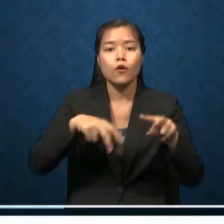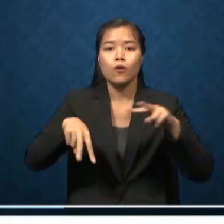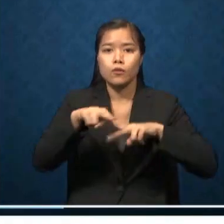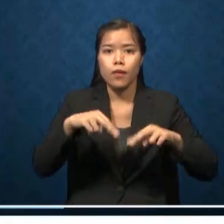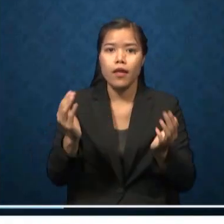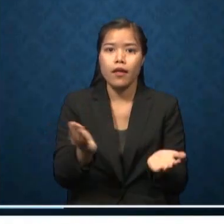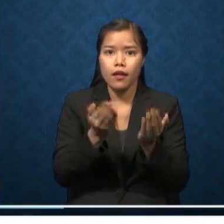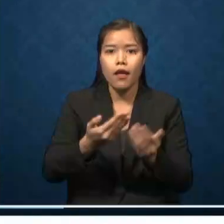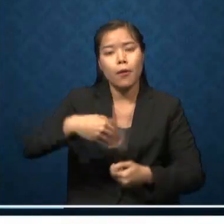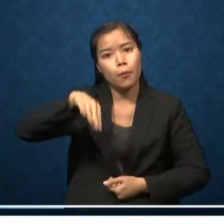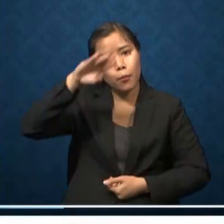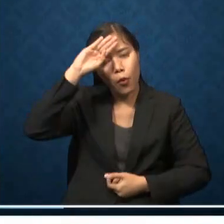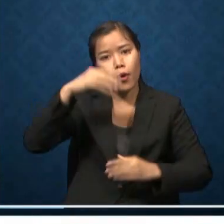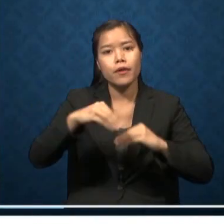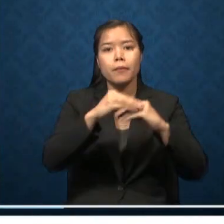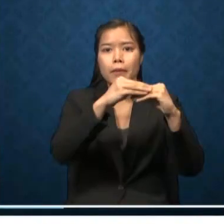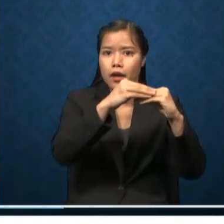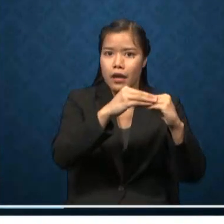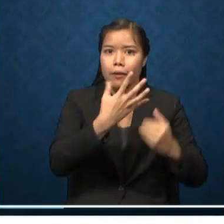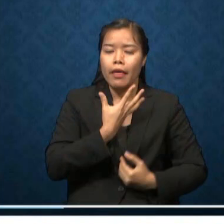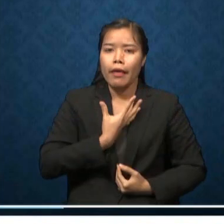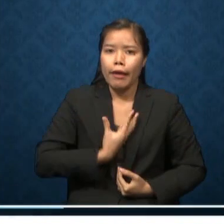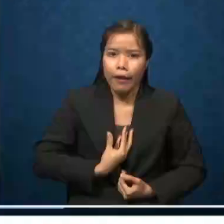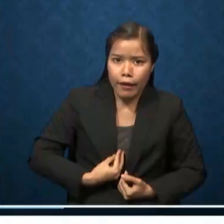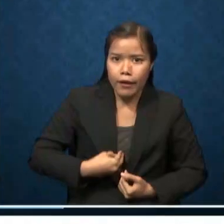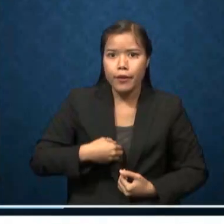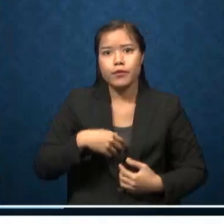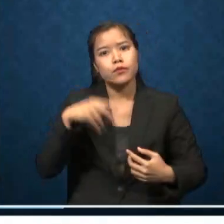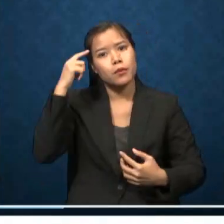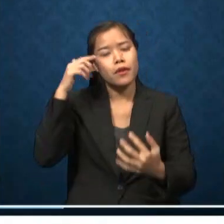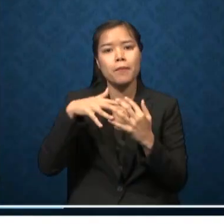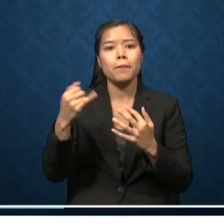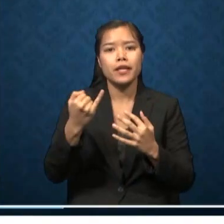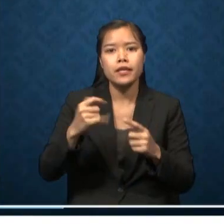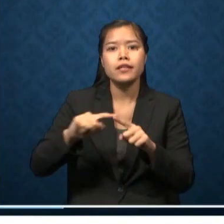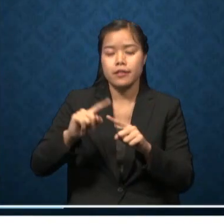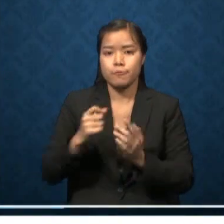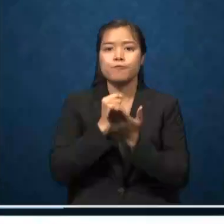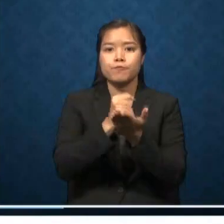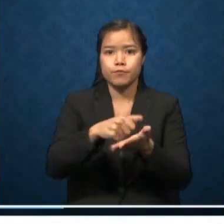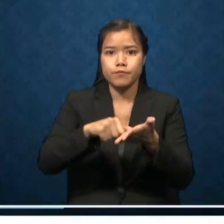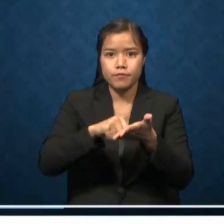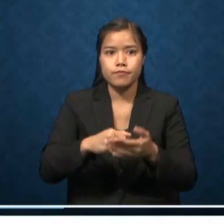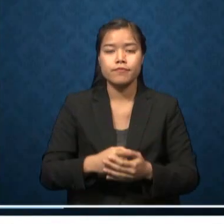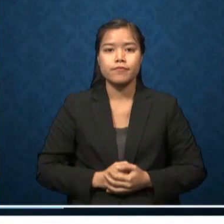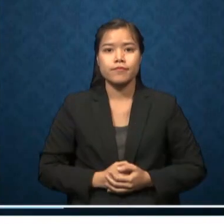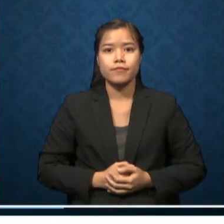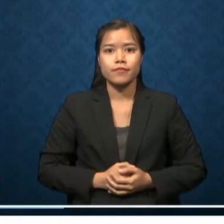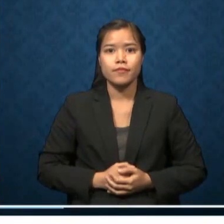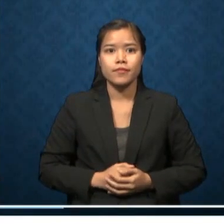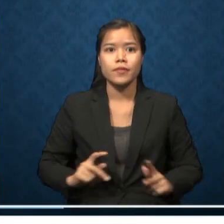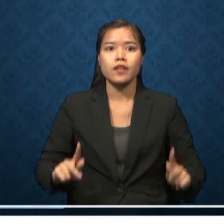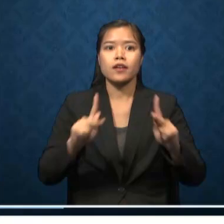เสริมไม่ให้ป่วยหรือว่ามีสุขภาพจิตที่แย่ลงนะคะต่อเลยค่ะผลการที่ทำเ่อกระทรวงสาธารสุข